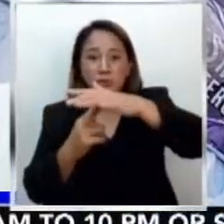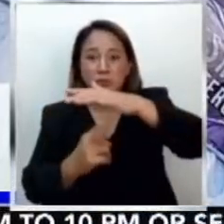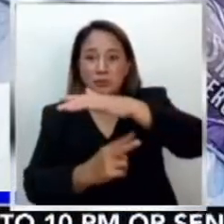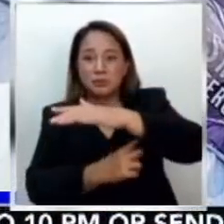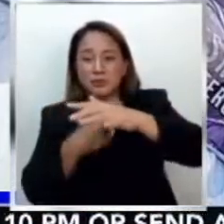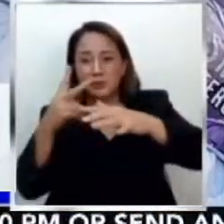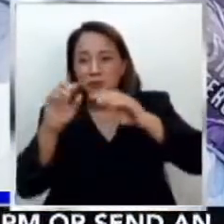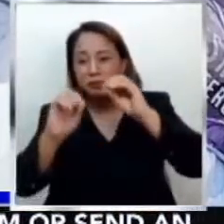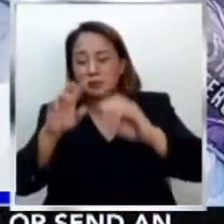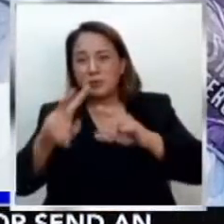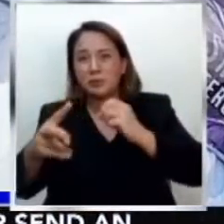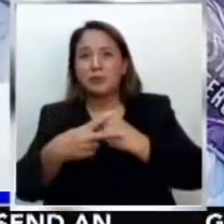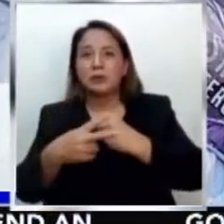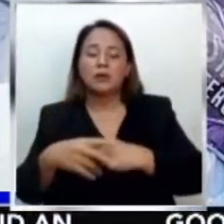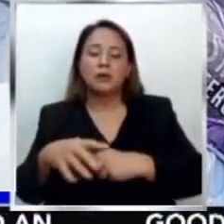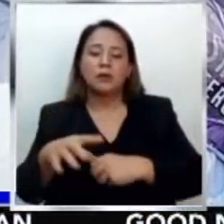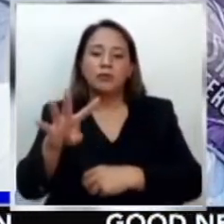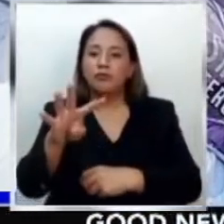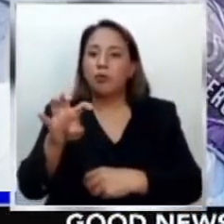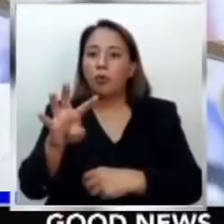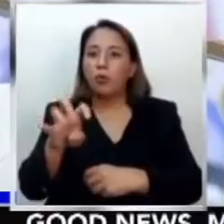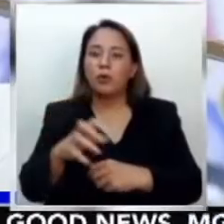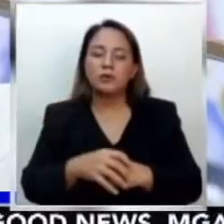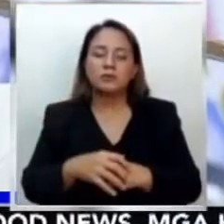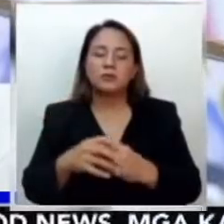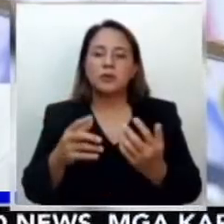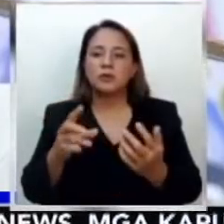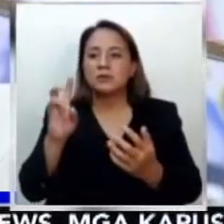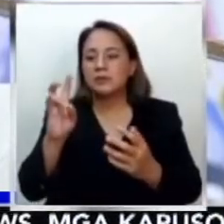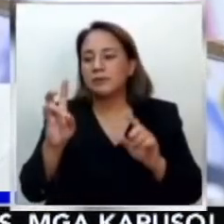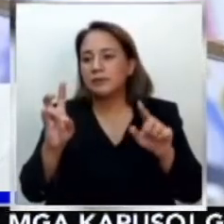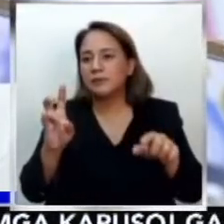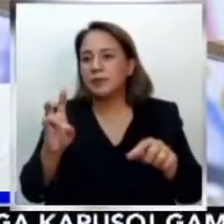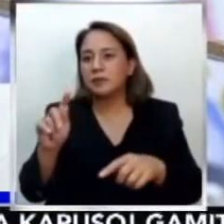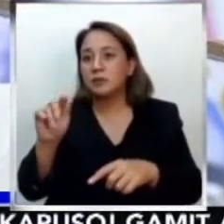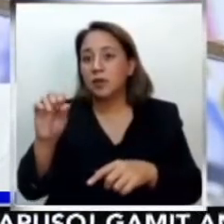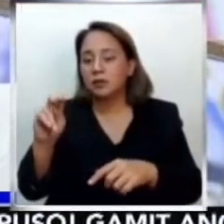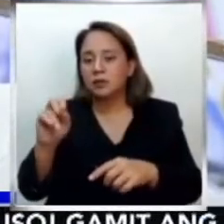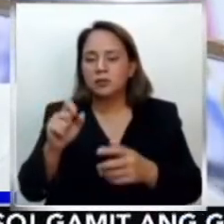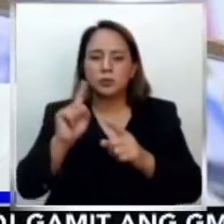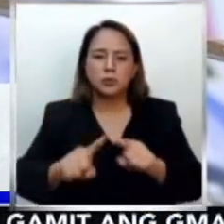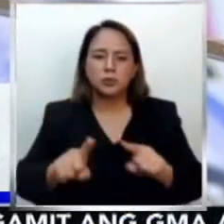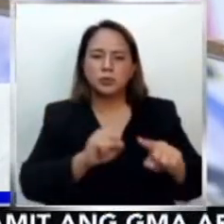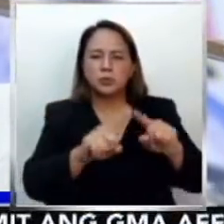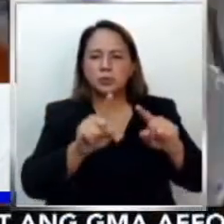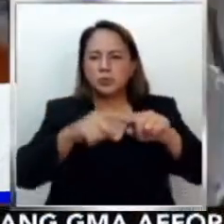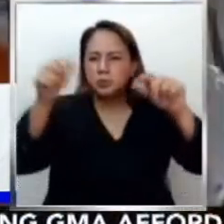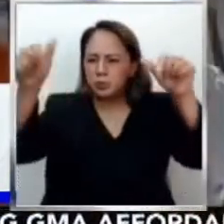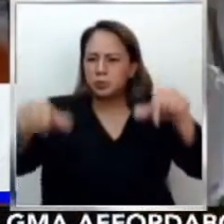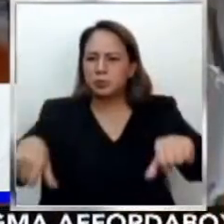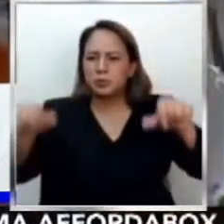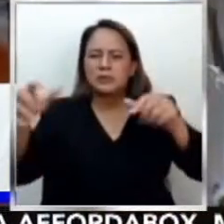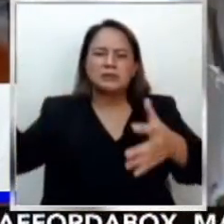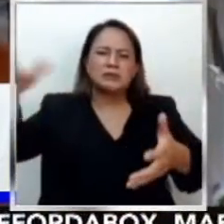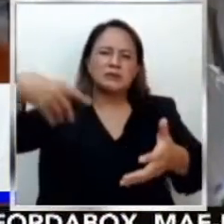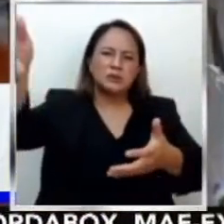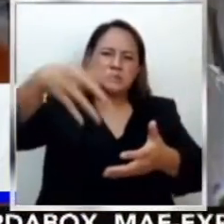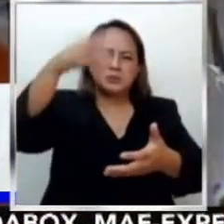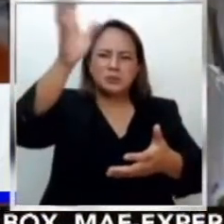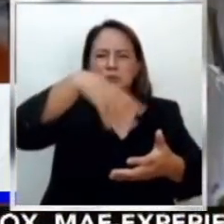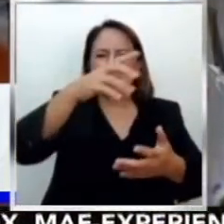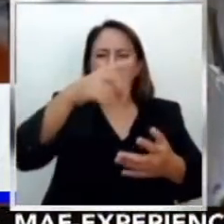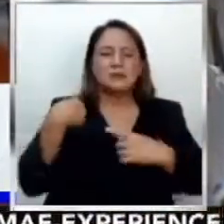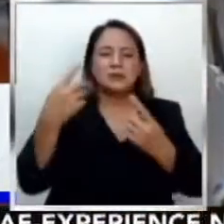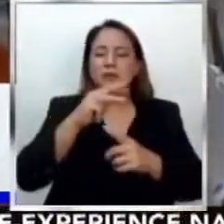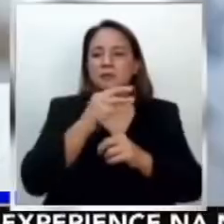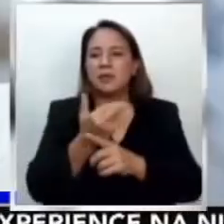mahigit 470 tonelada na ng samot-saring campaign parafernalia ang kanilang nakolekta mula May 7